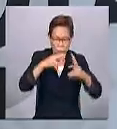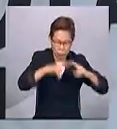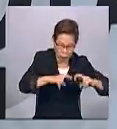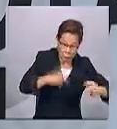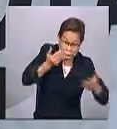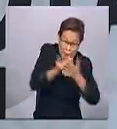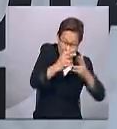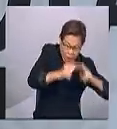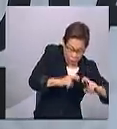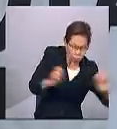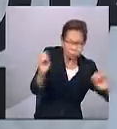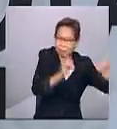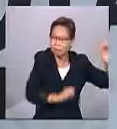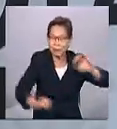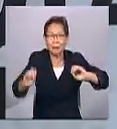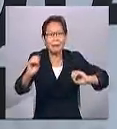ini,